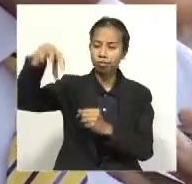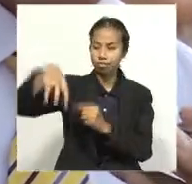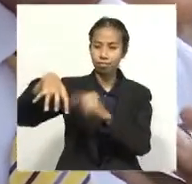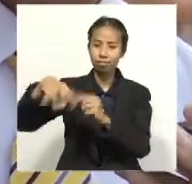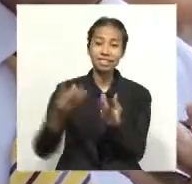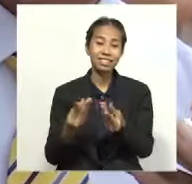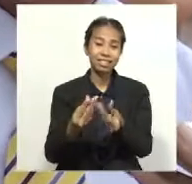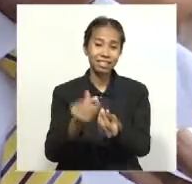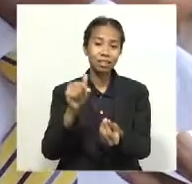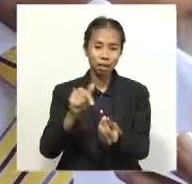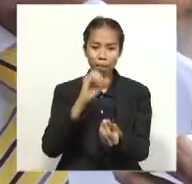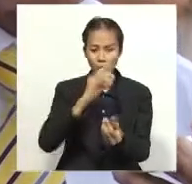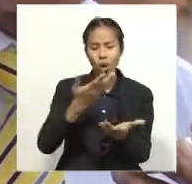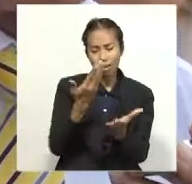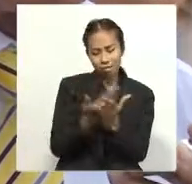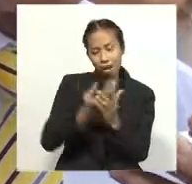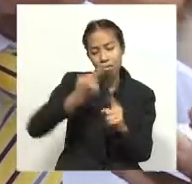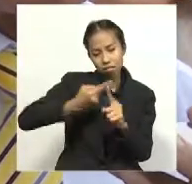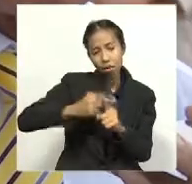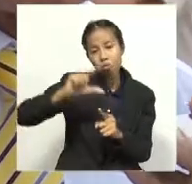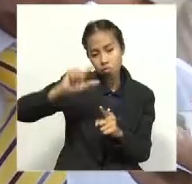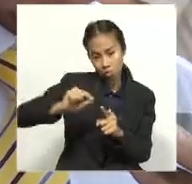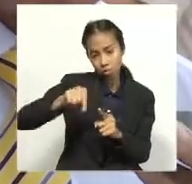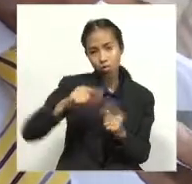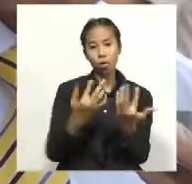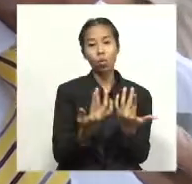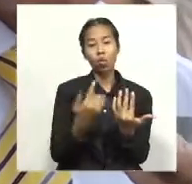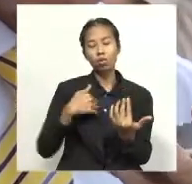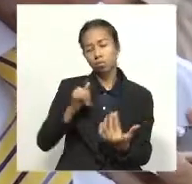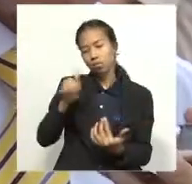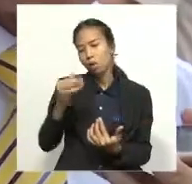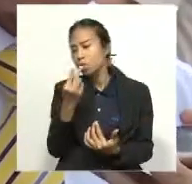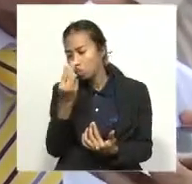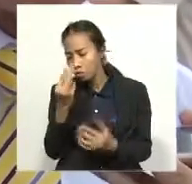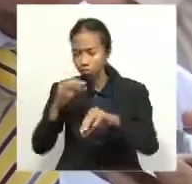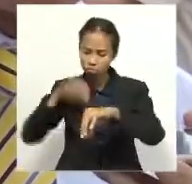ครับเป็นของเอกชนว่าจะเก็บราคาถูกนะครับแล้วเดี๋ยวผมก็จะให้สำนักงานเขตเข้าไปดูจุดอื่นเ